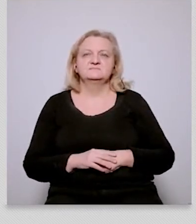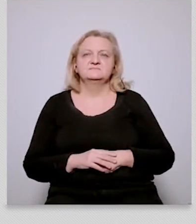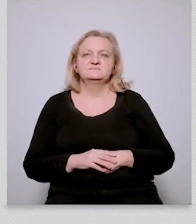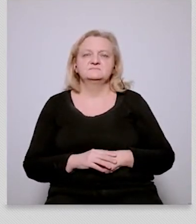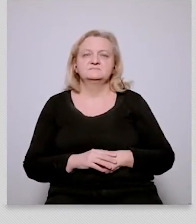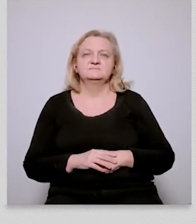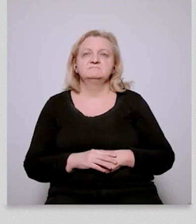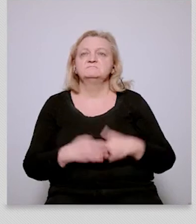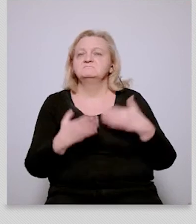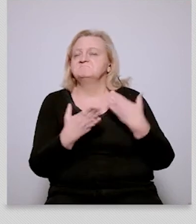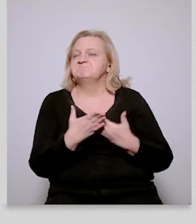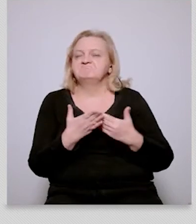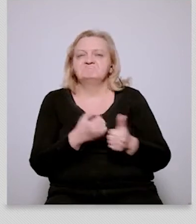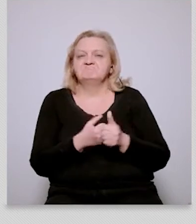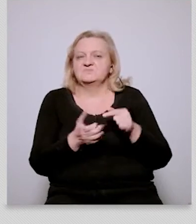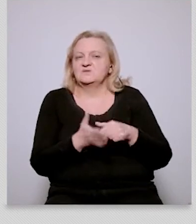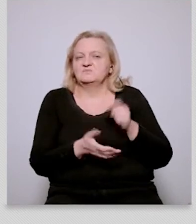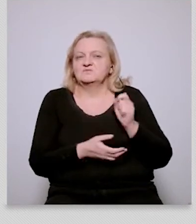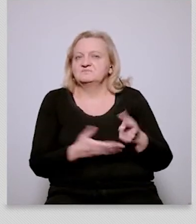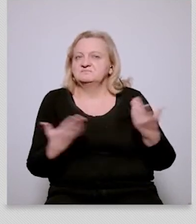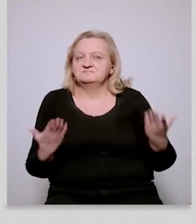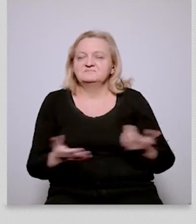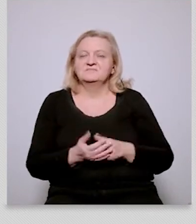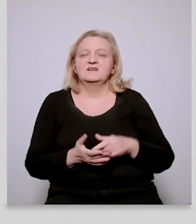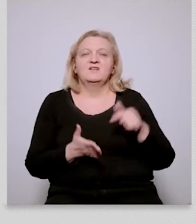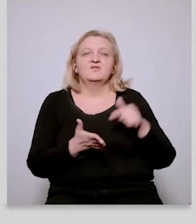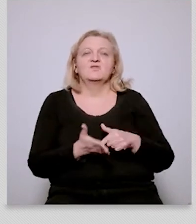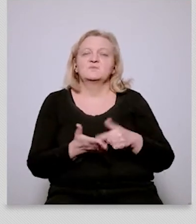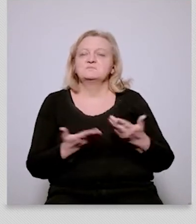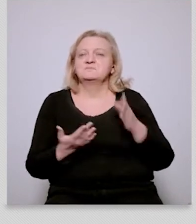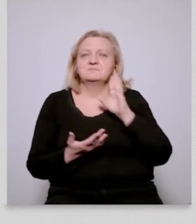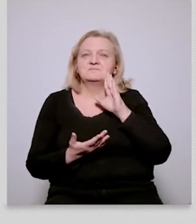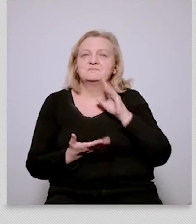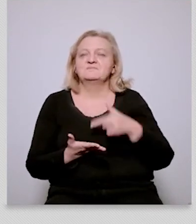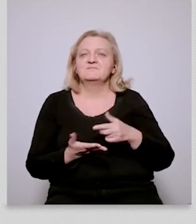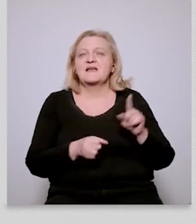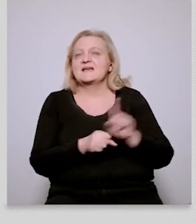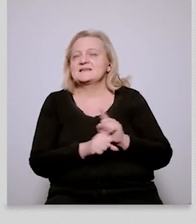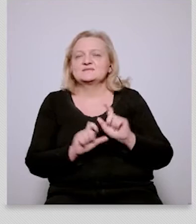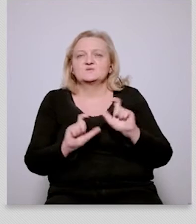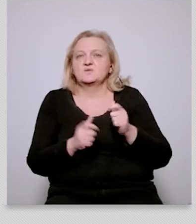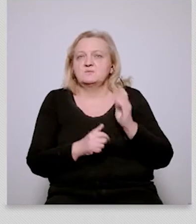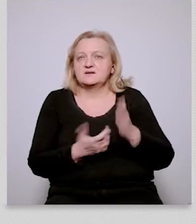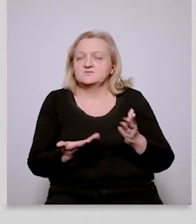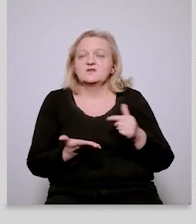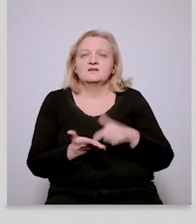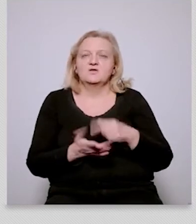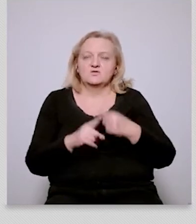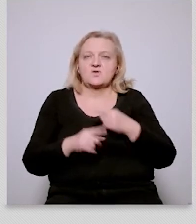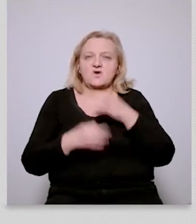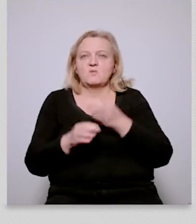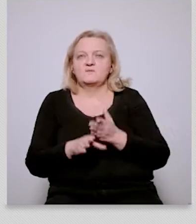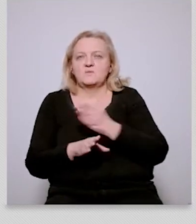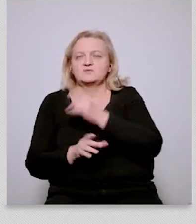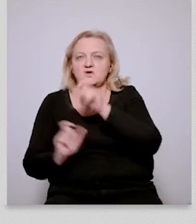i dlaczego to tak się dzieje i jakie to wiąże jakie się wiąże z tym ryzyko już trochę o tym powiedziano